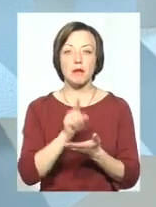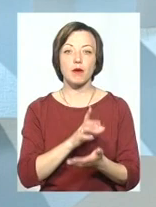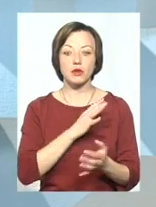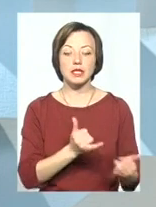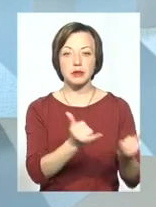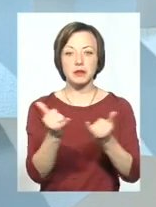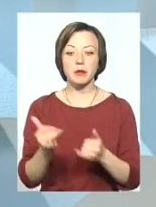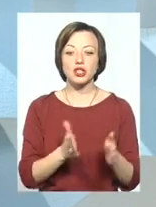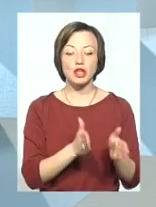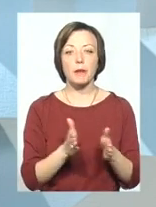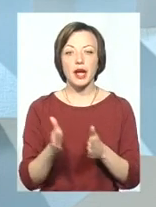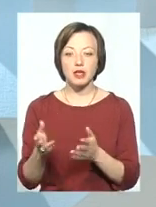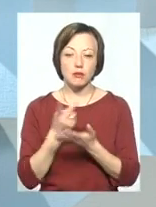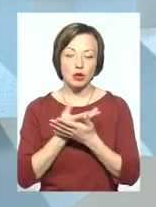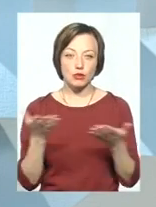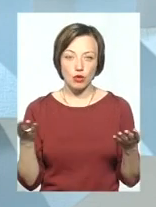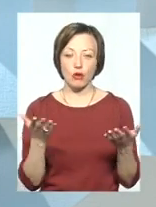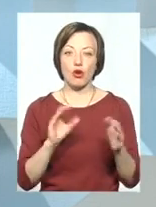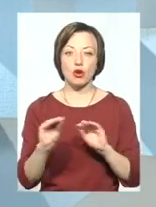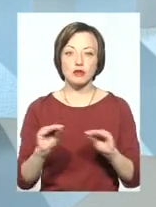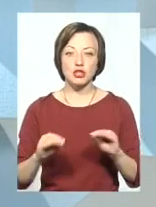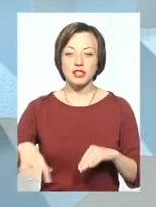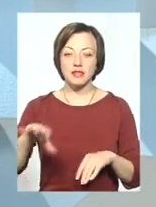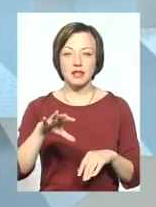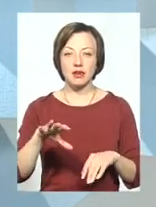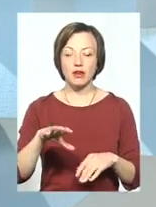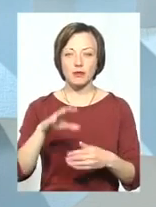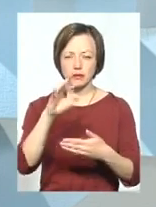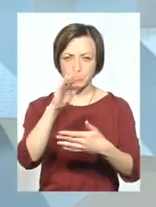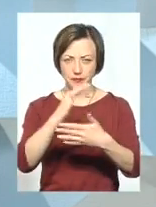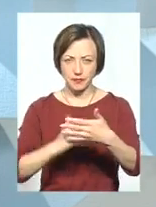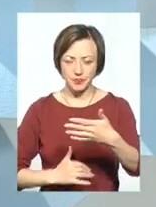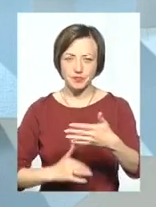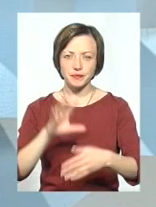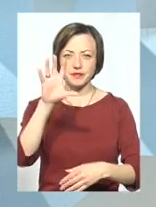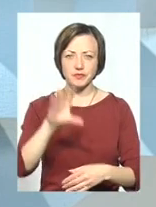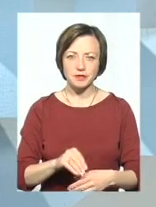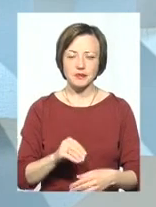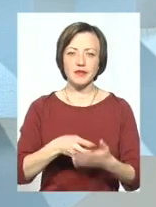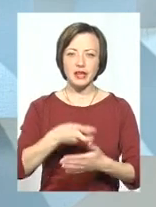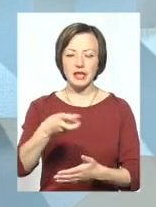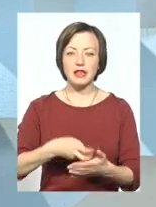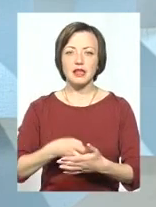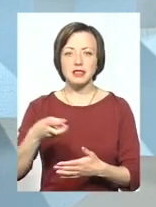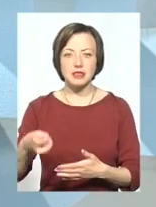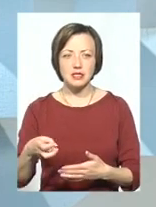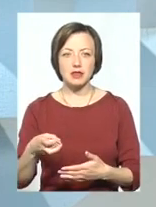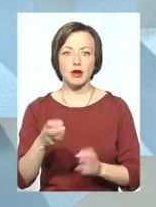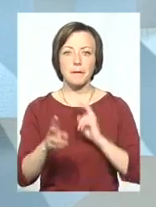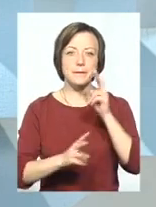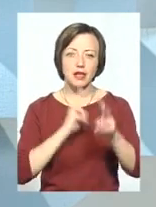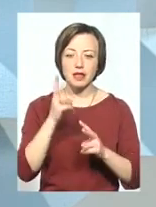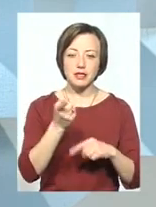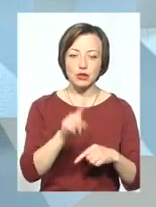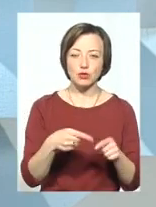забезпечений механізм прозорого розміщення усіх звернень, усіх, е, скажімо, листів, е, претензій